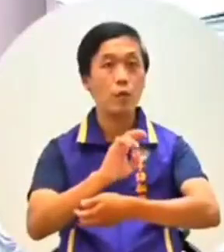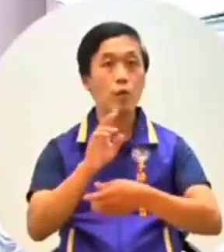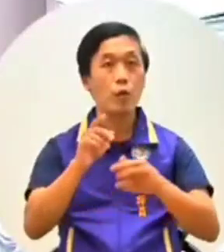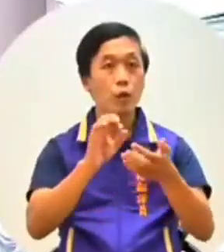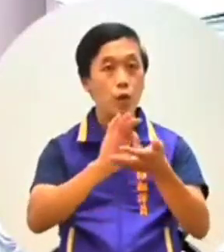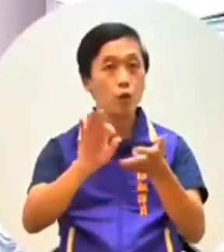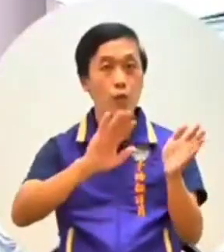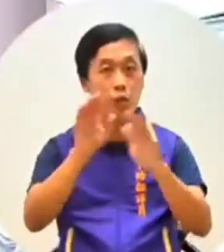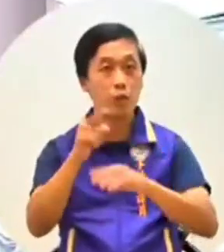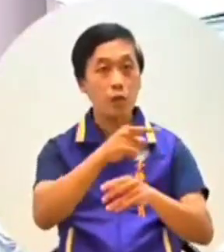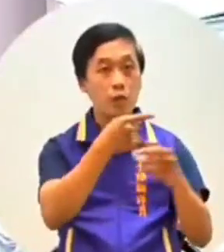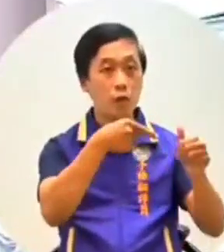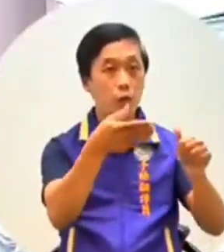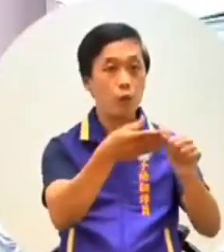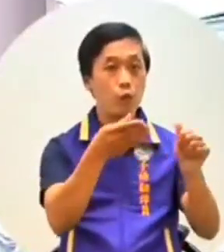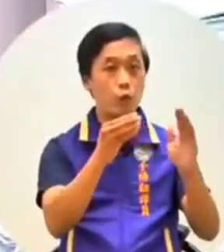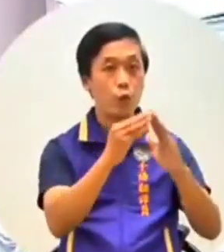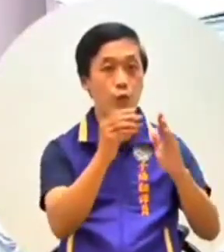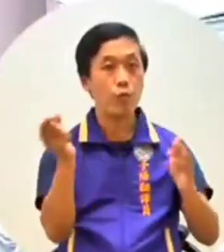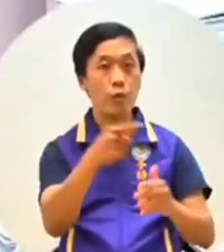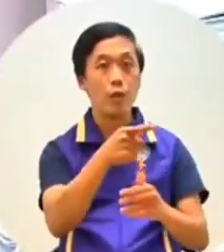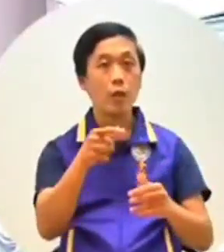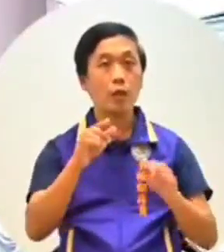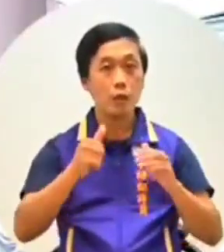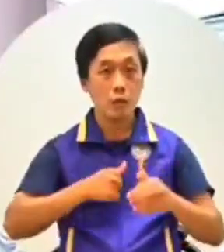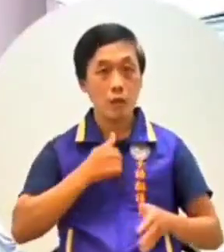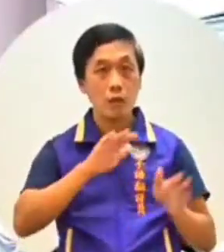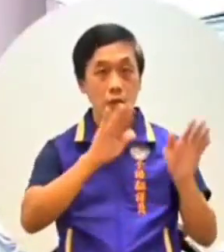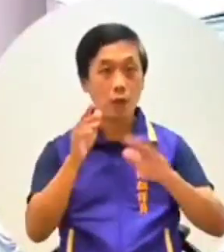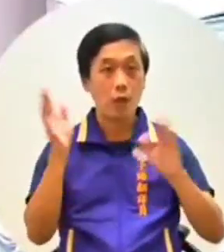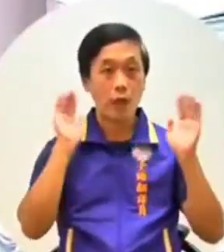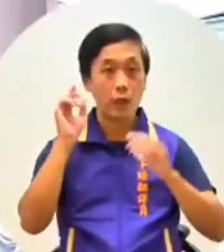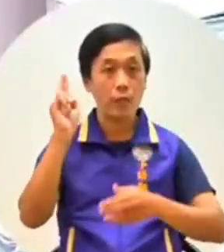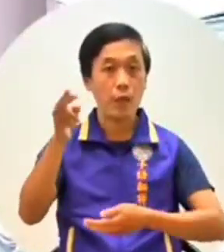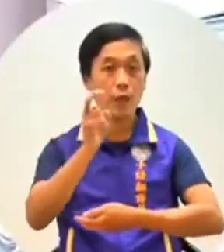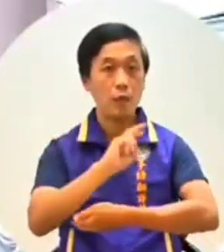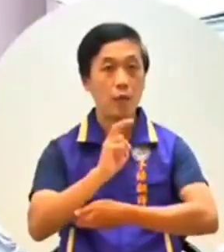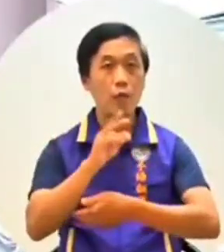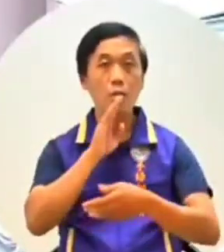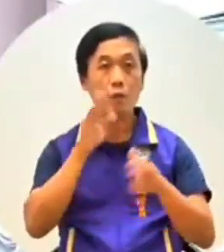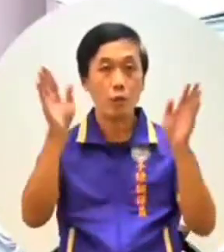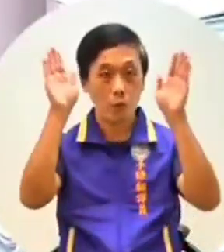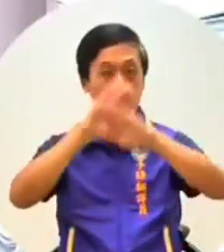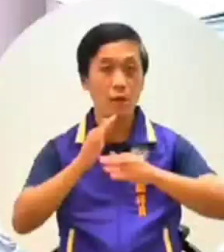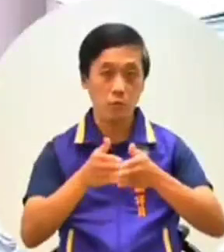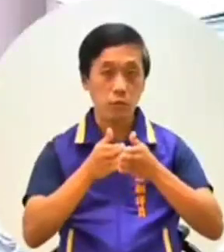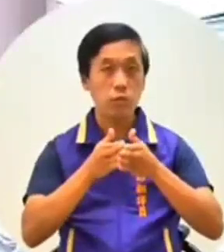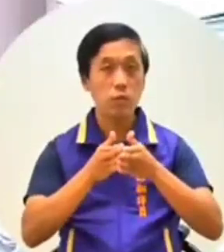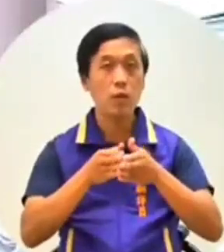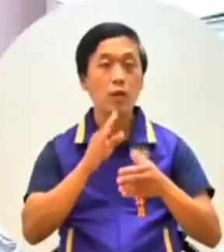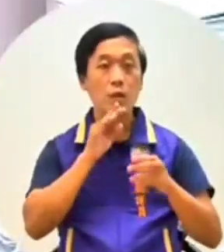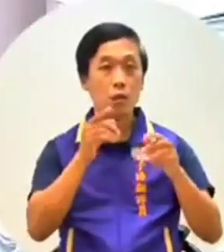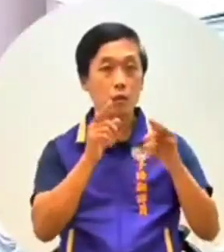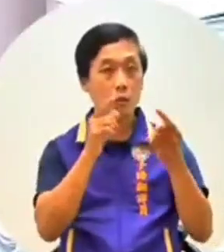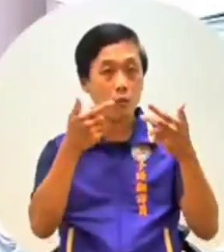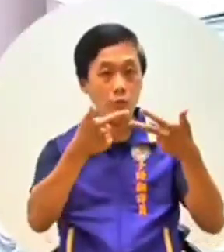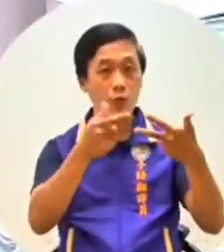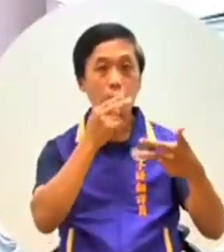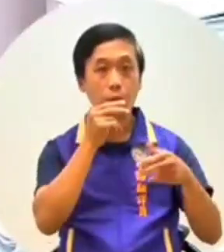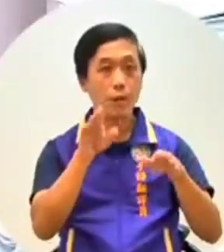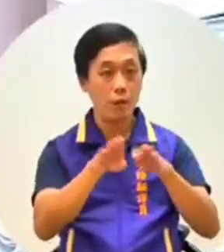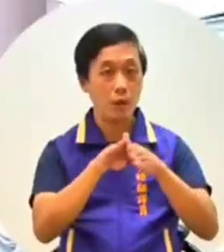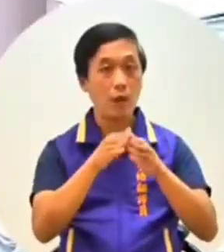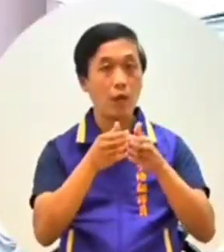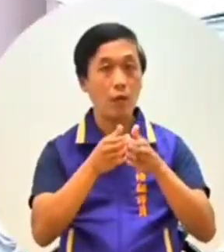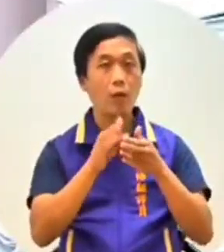教育局还要来得多，哎，代表说真正需要临托这些家长都落在晚上，落在假日，反而不是你们